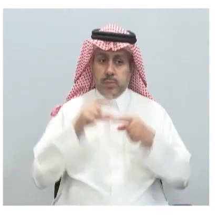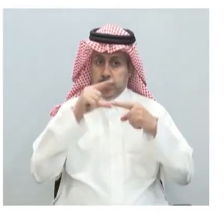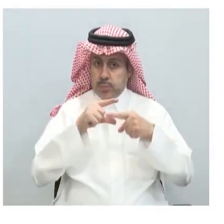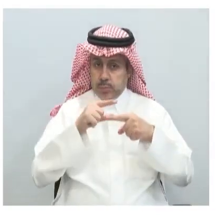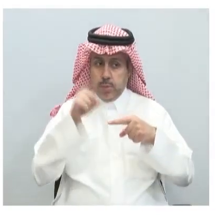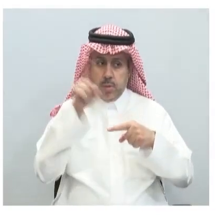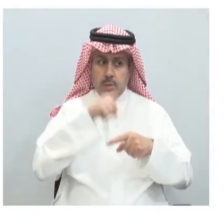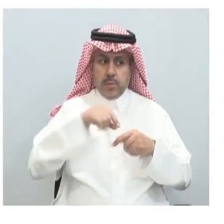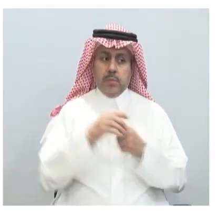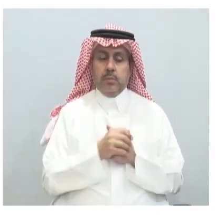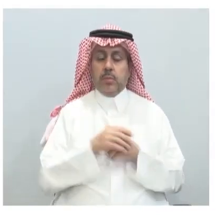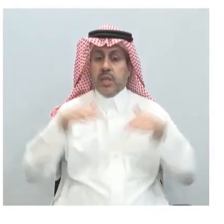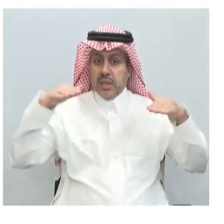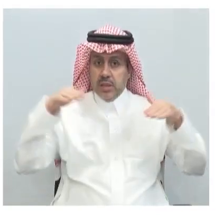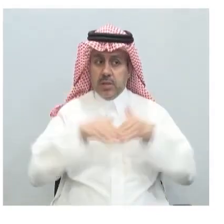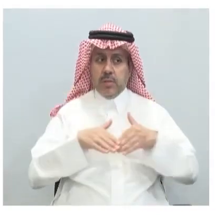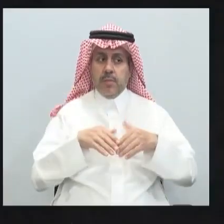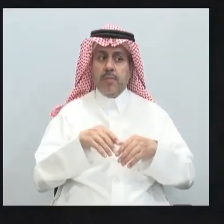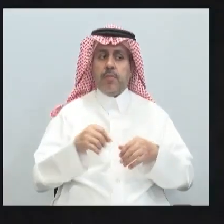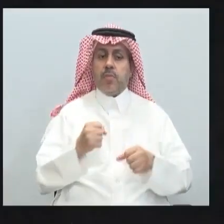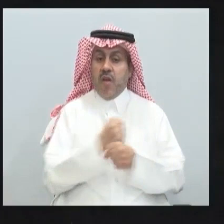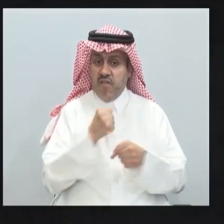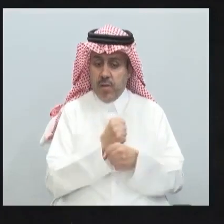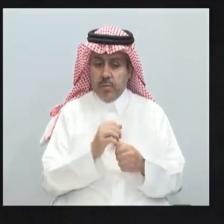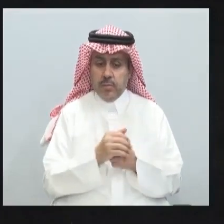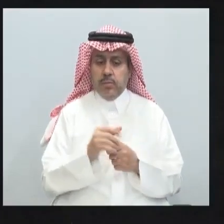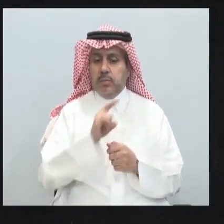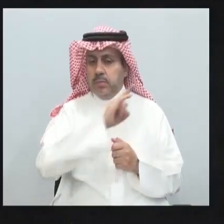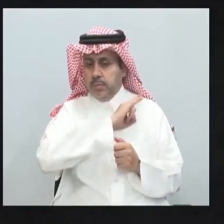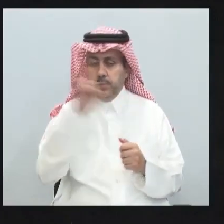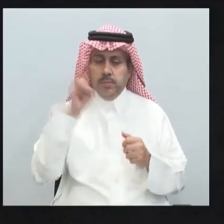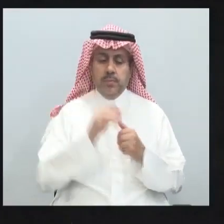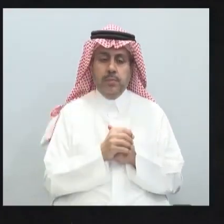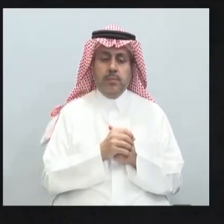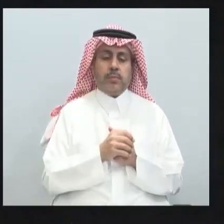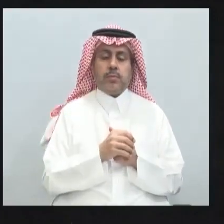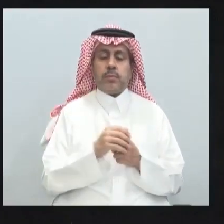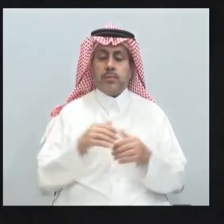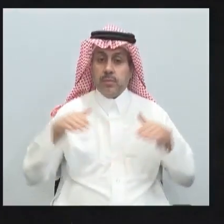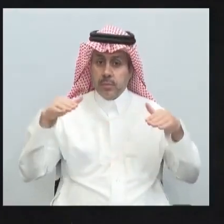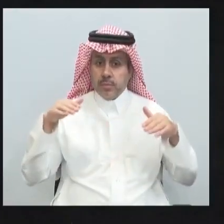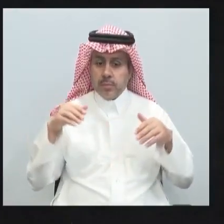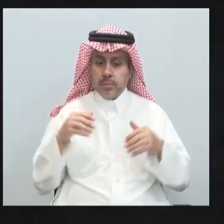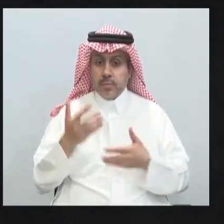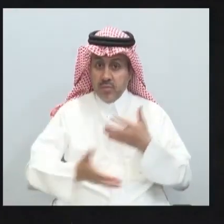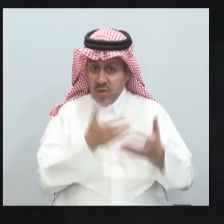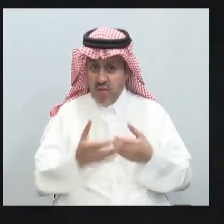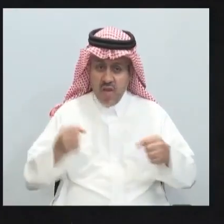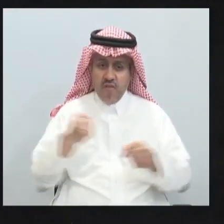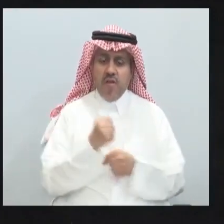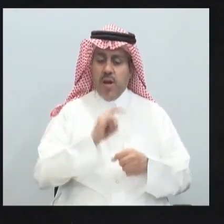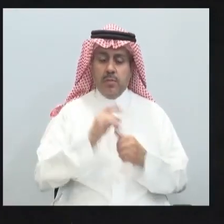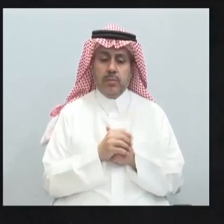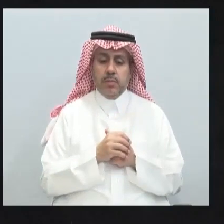صحيح اذا التصادم من هنا هل هو فعال او غير فعال سنقول انه هنا تفاعل غير فعال لانه لم يعطيني